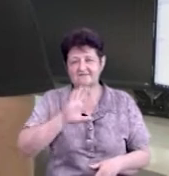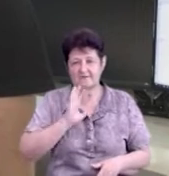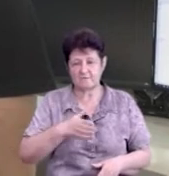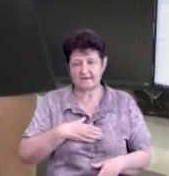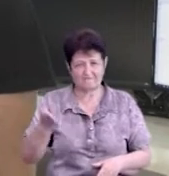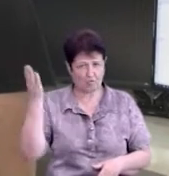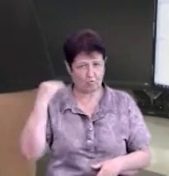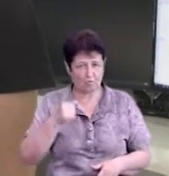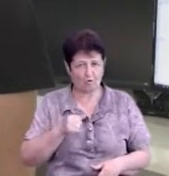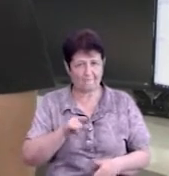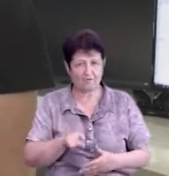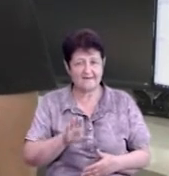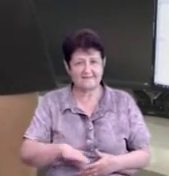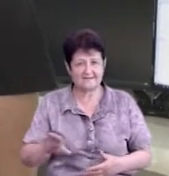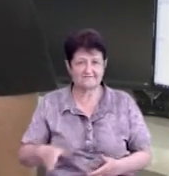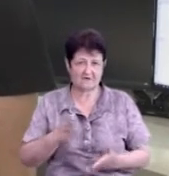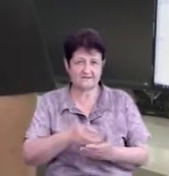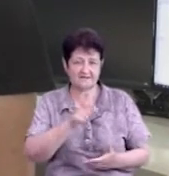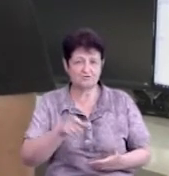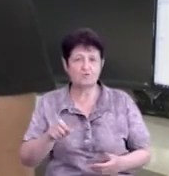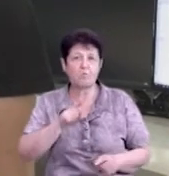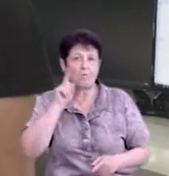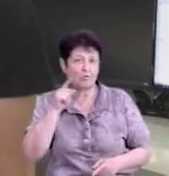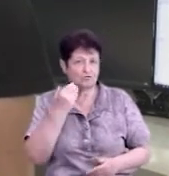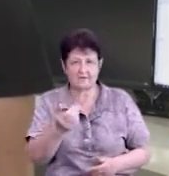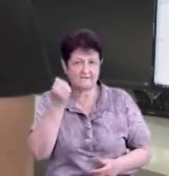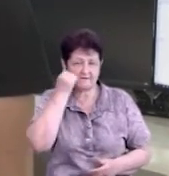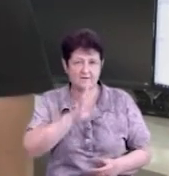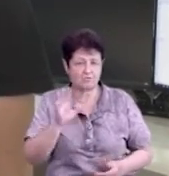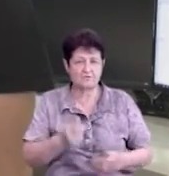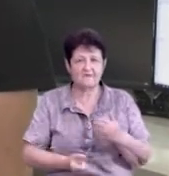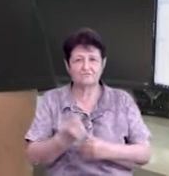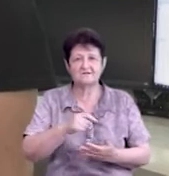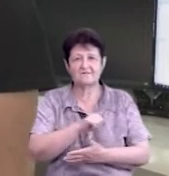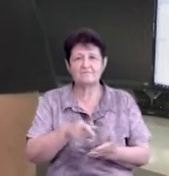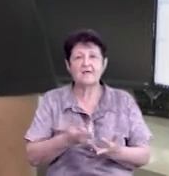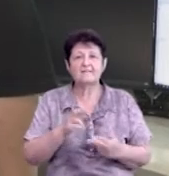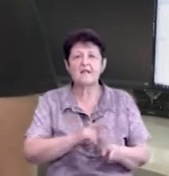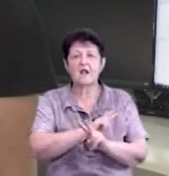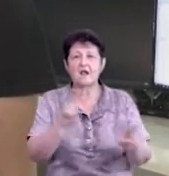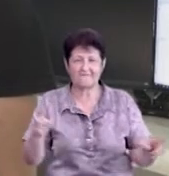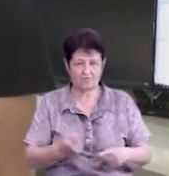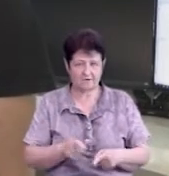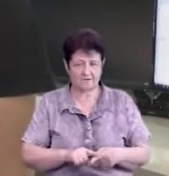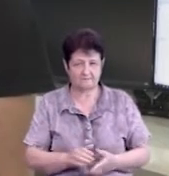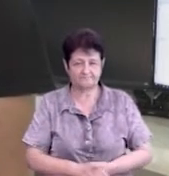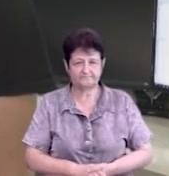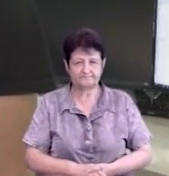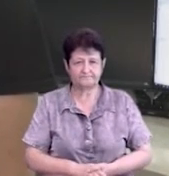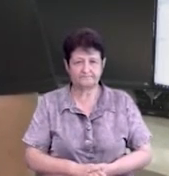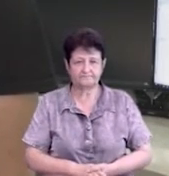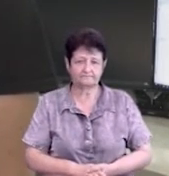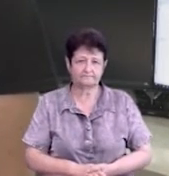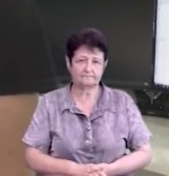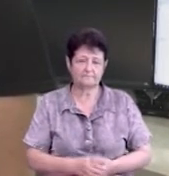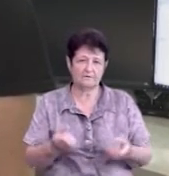глубокого детства. А есть люди помоложе, которых не помнят. Возникает вопрос, для кого это? Ну, то есть, как бы, просто